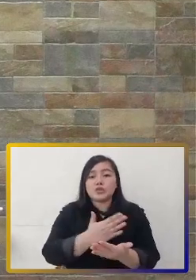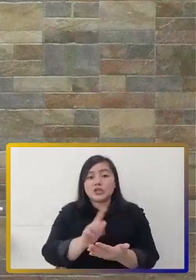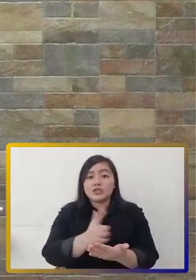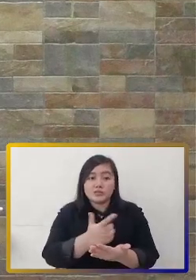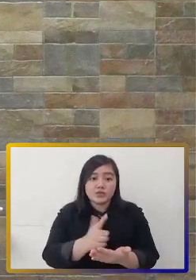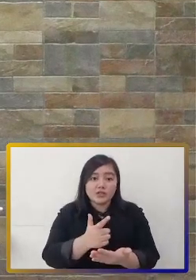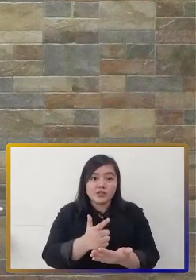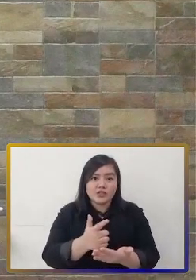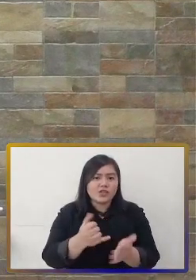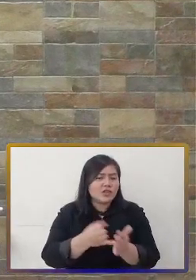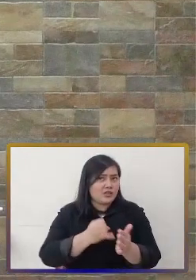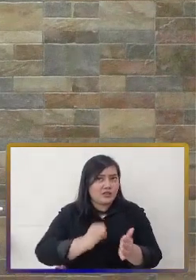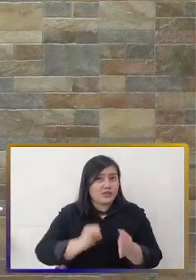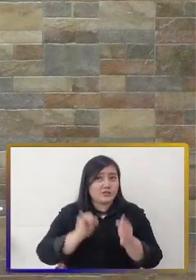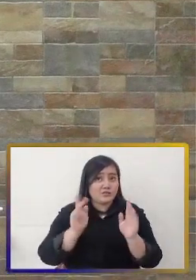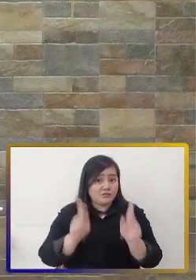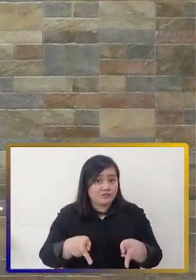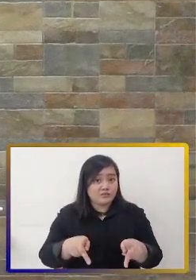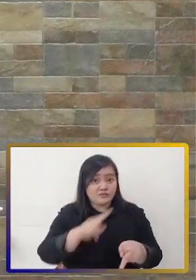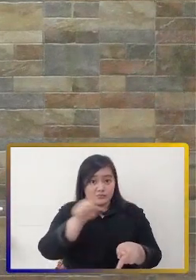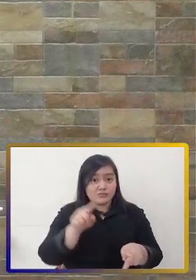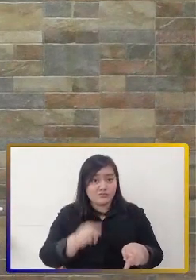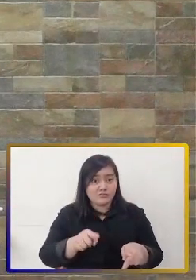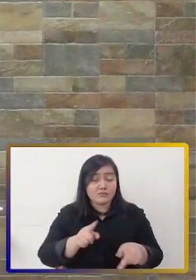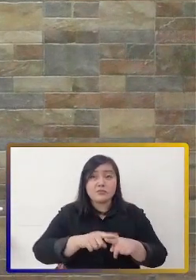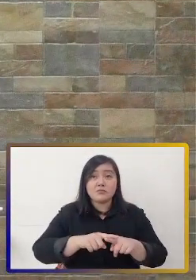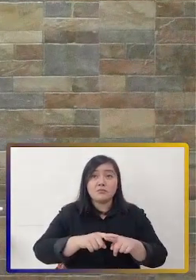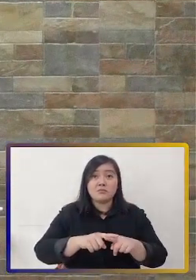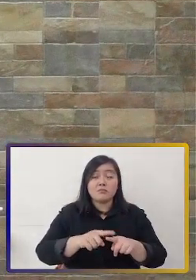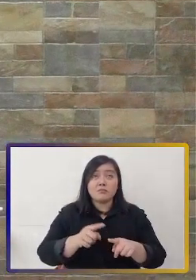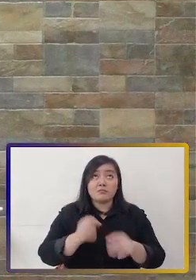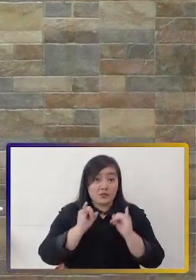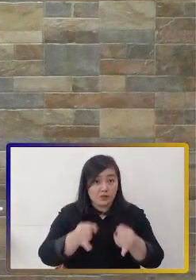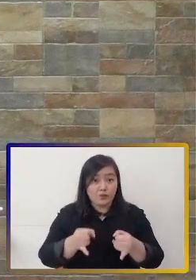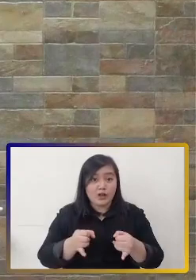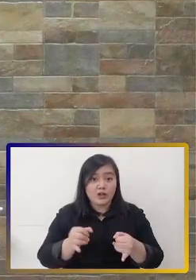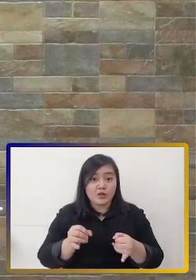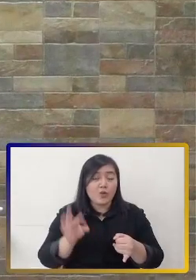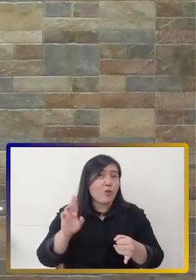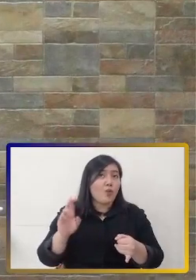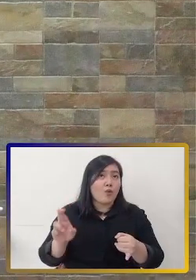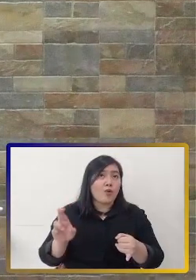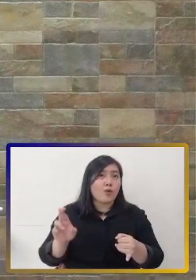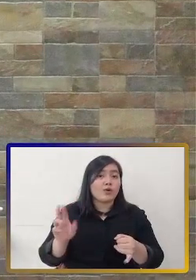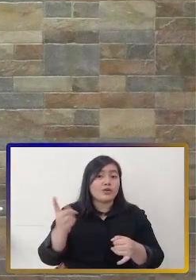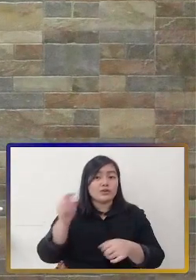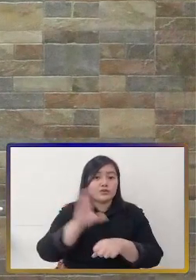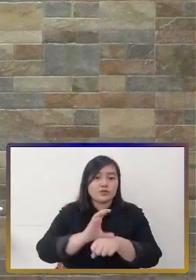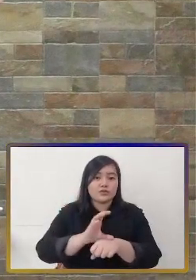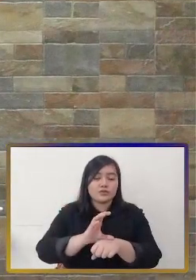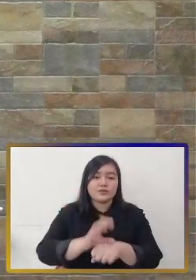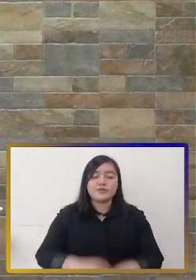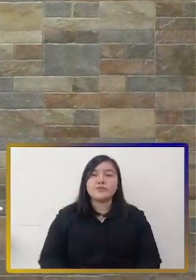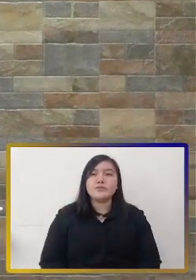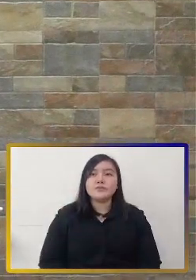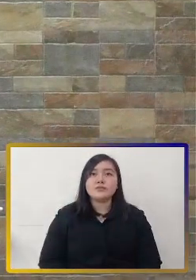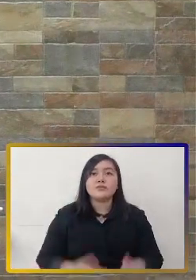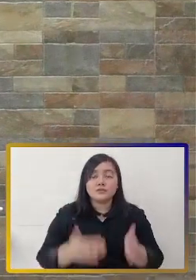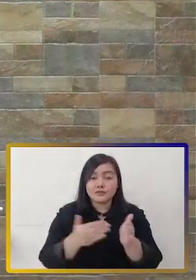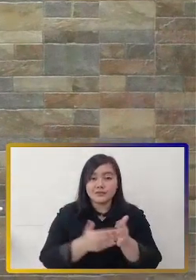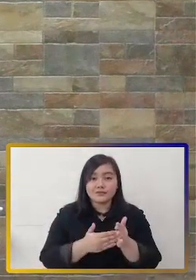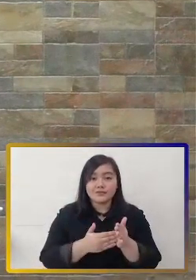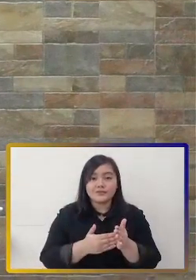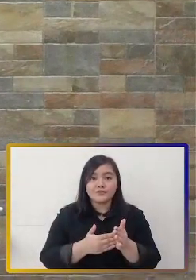Is it an individual or is it the church? Come on, if you're familiar with it, sa ating mga membro ng